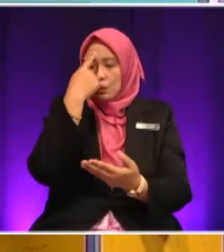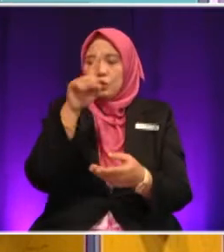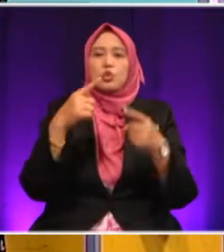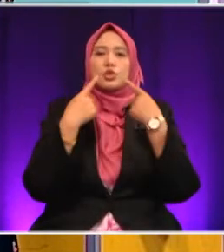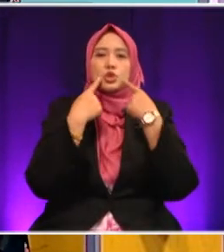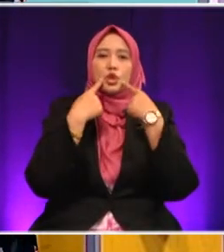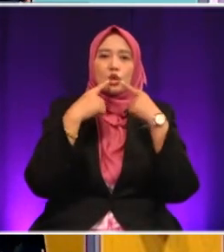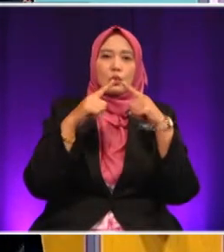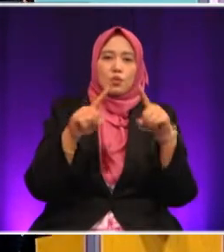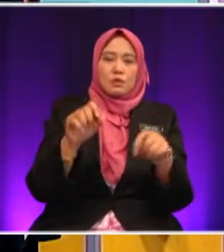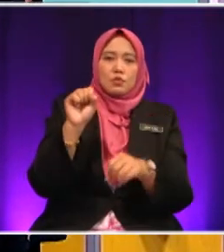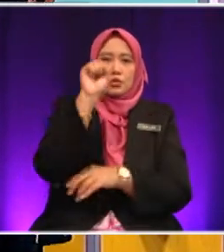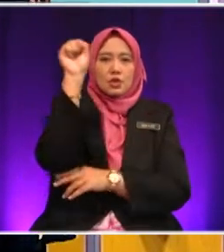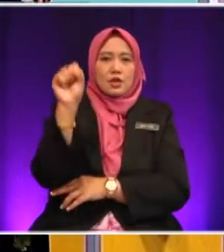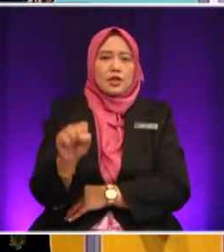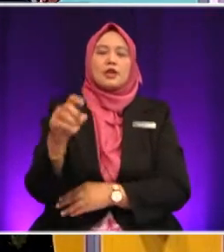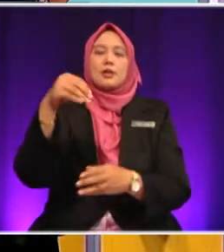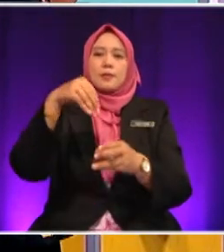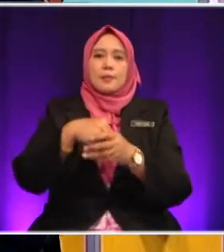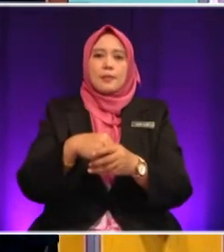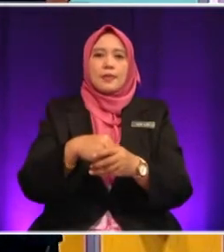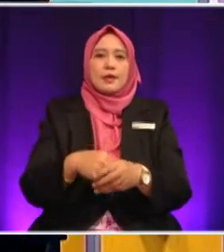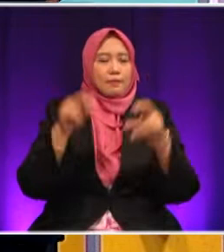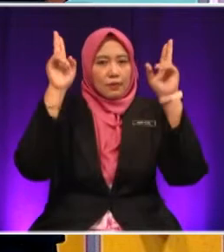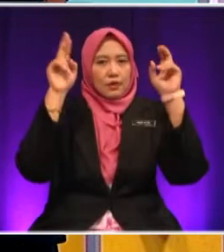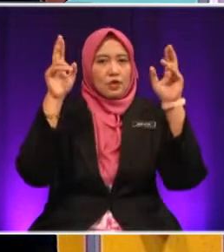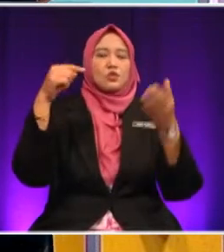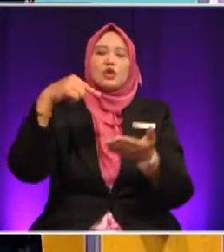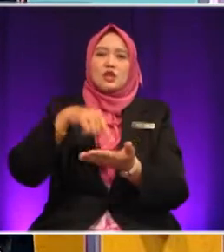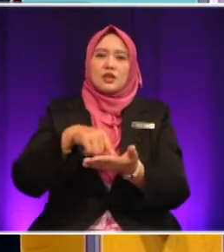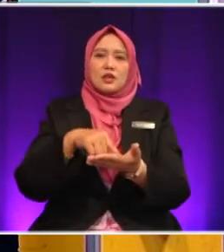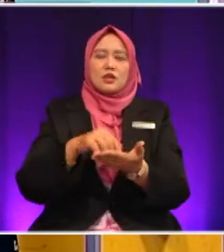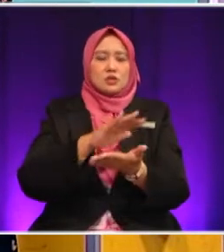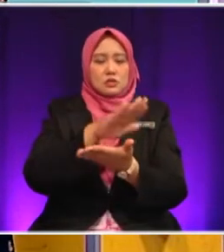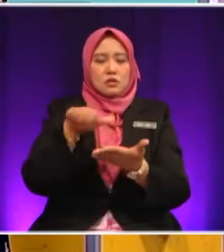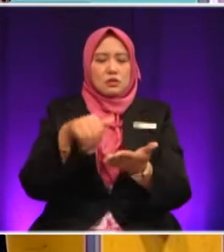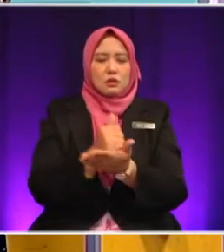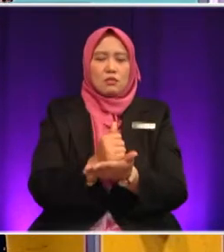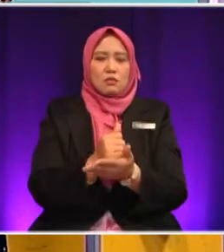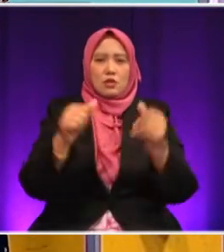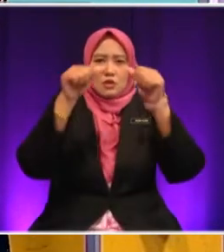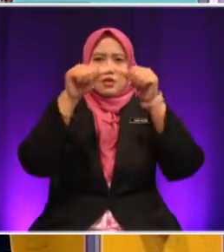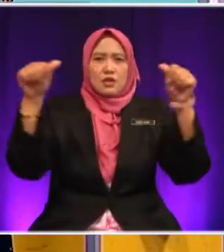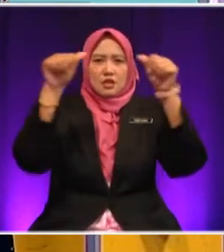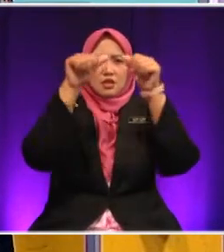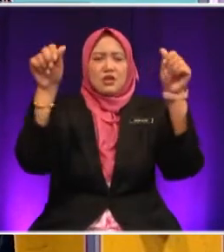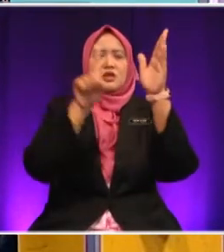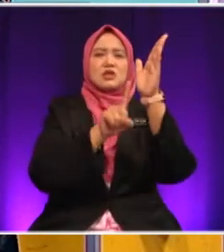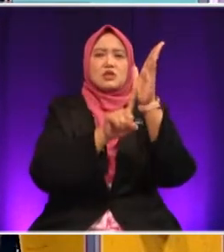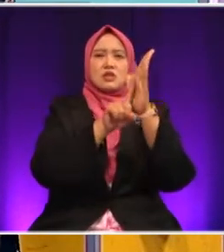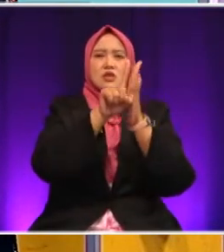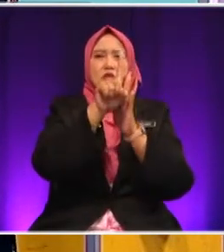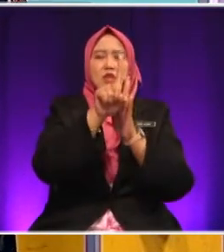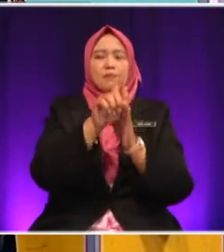sebab soalan bagi tajuk ini lebih banyak berfokus kepada arah tinggi jadi kenal lah sikit beginilah membuat baca